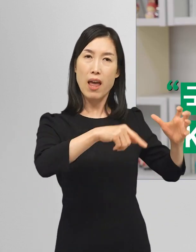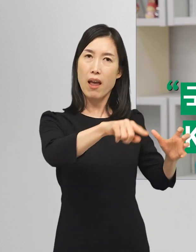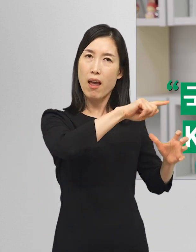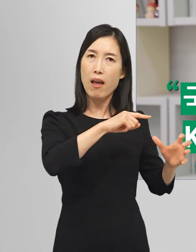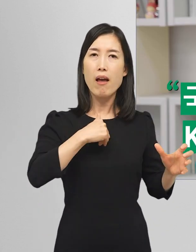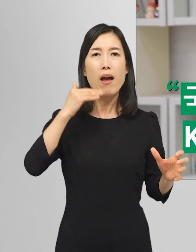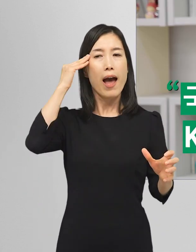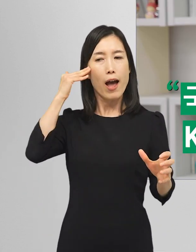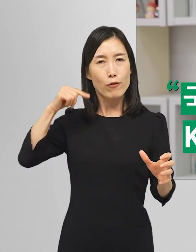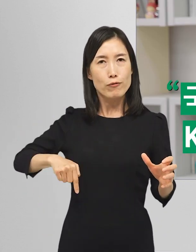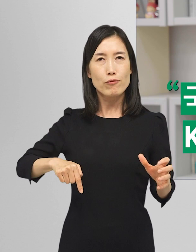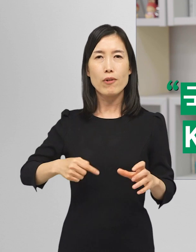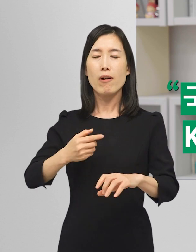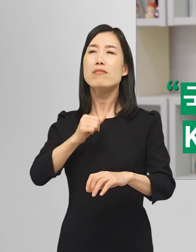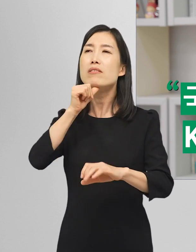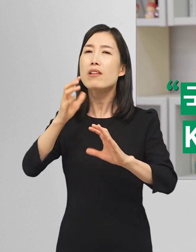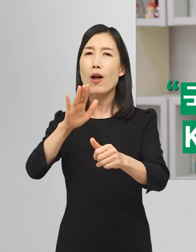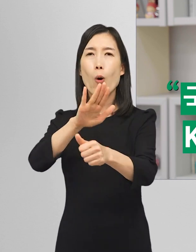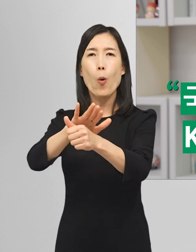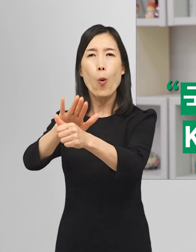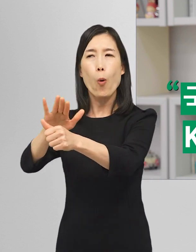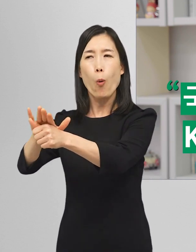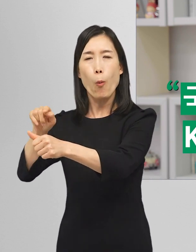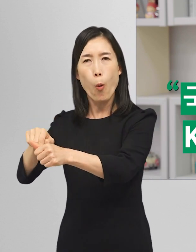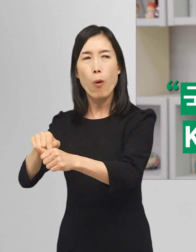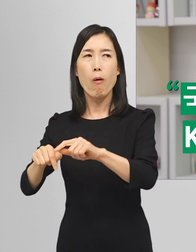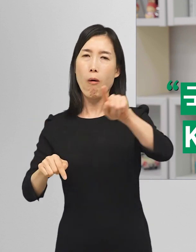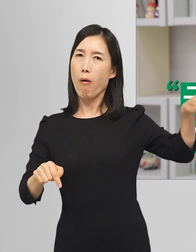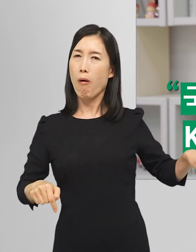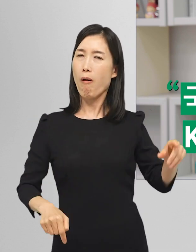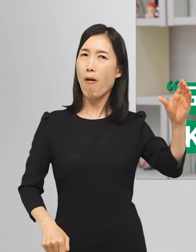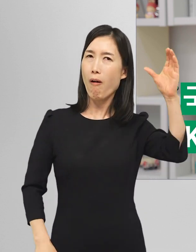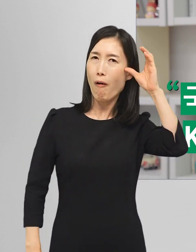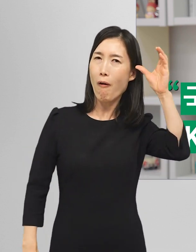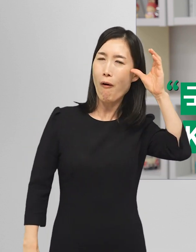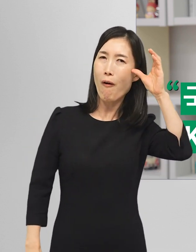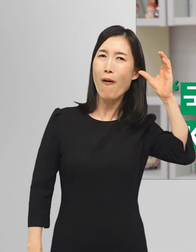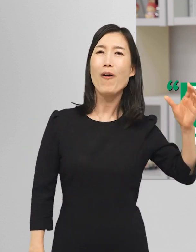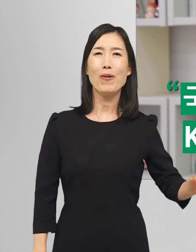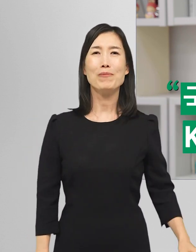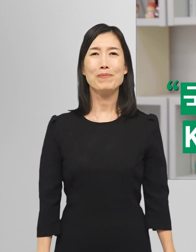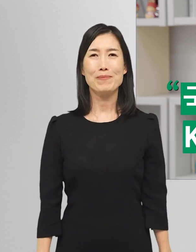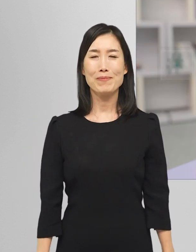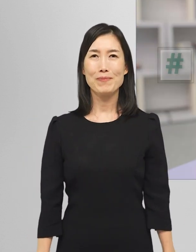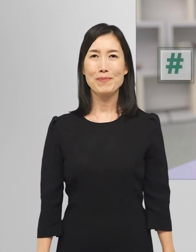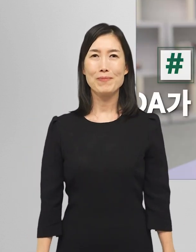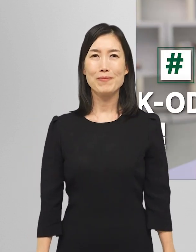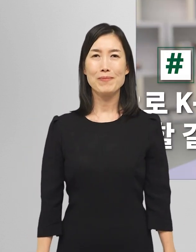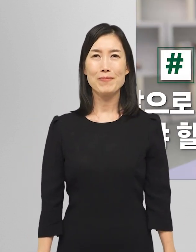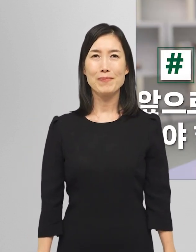앞으로 굉장히 기여할 수 있는 바가 잠재력이 큰 그런 사업으로 평가하고 있다는 말씀을 드립니다.